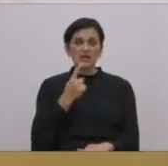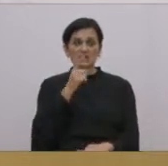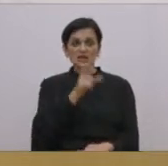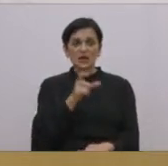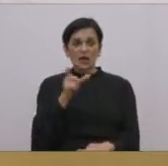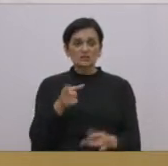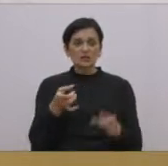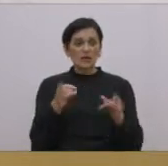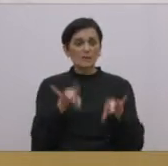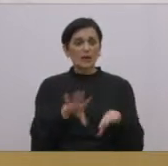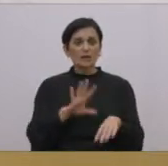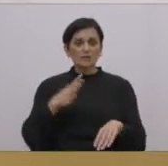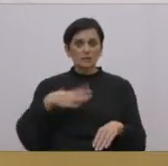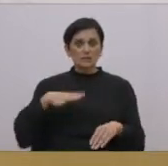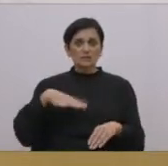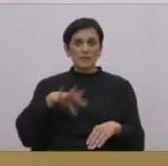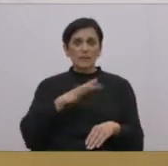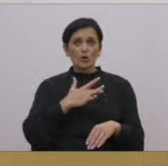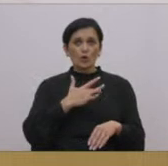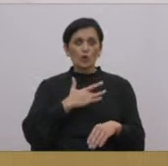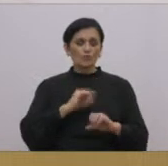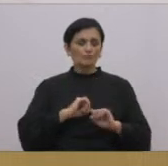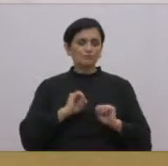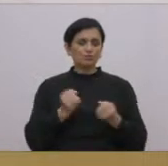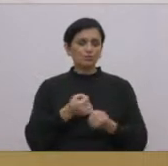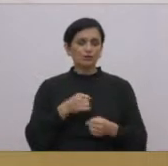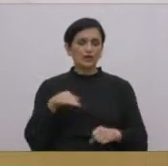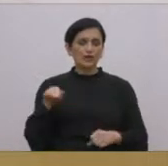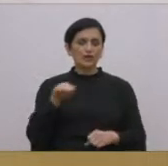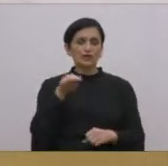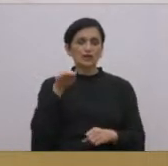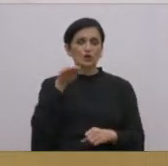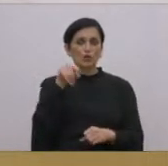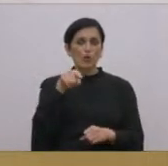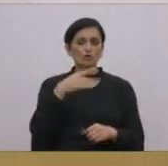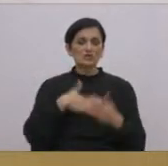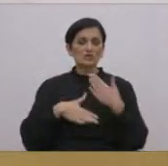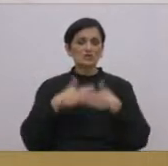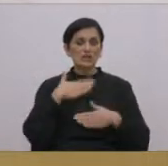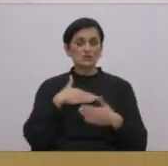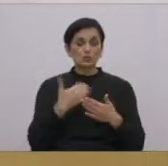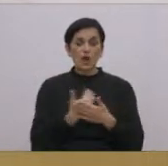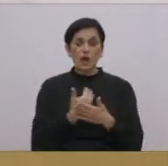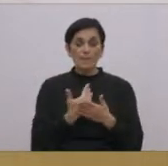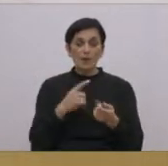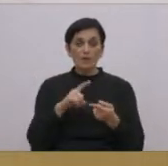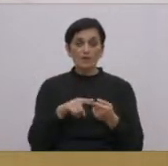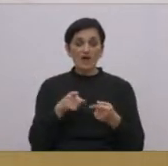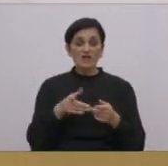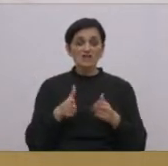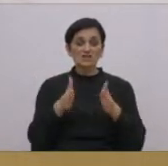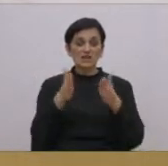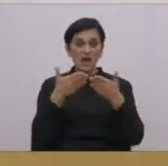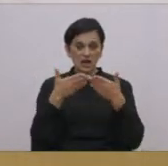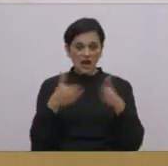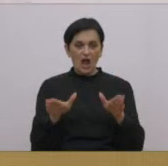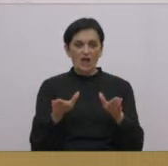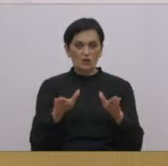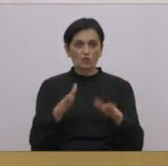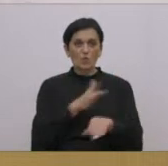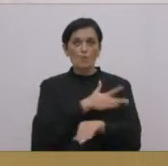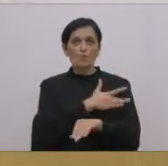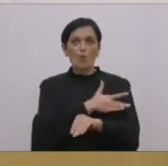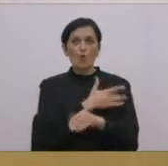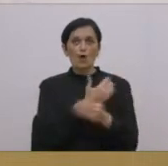Ardar Čeba Sakartveloši, Albat Gulgrili, Rikotis im Sasharulu Ambotan Dakav Širebitrom, Eskza Kajsnada, Mojem